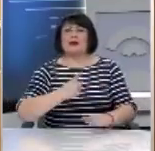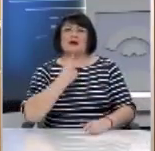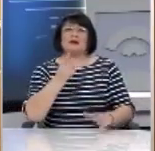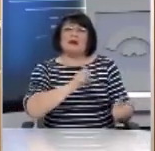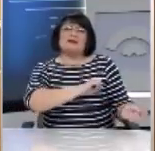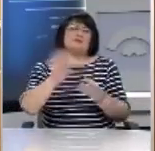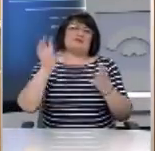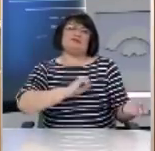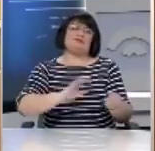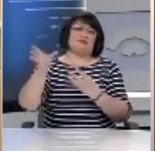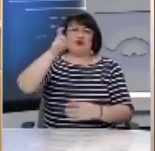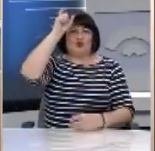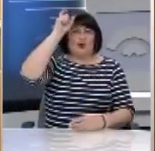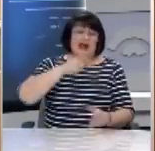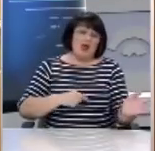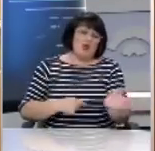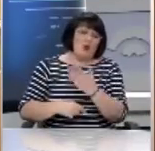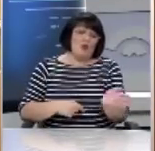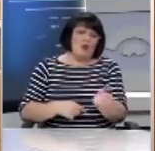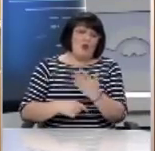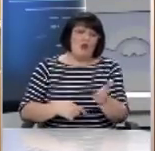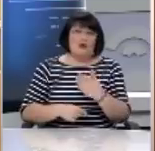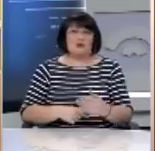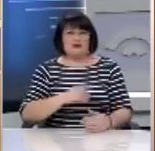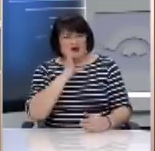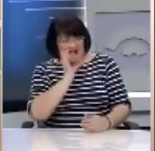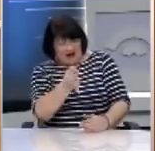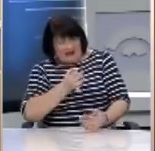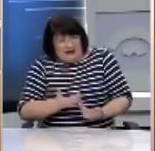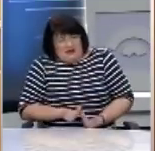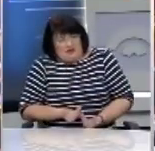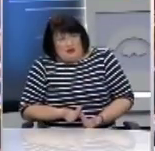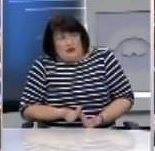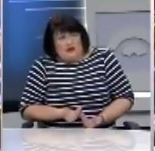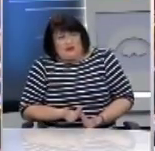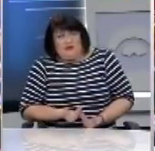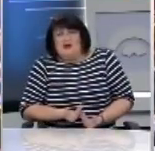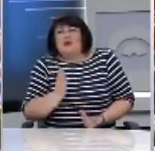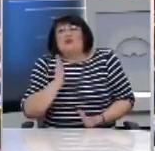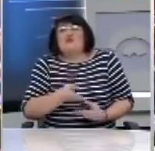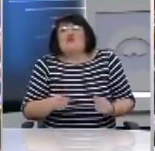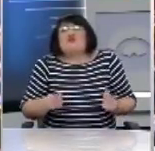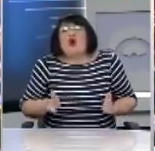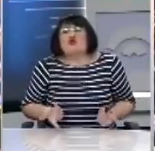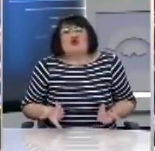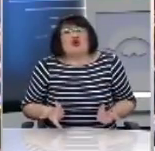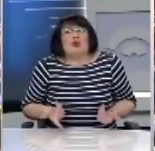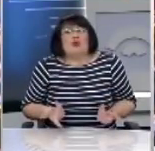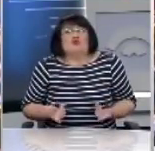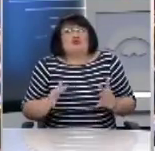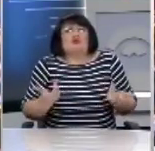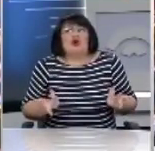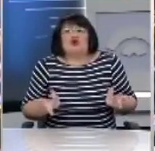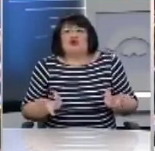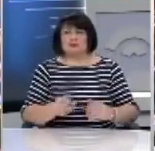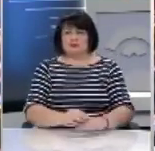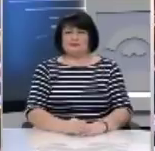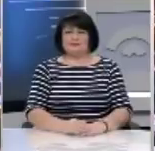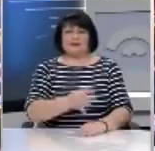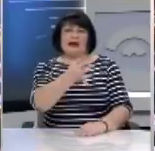επιστροφές προσφύγων στην Τουρκία. Αλήθεια το λέτε? Πώς μπορεί να γίνει αυτό? Θα